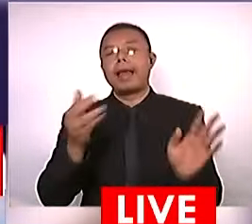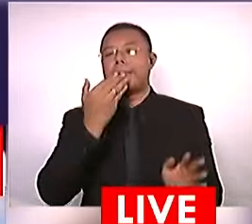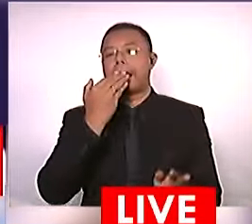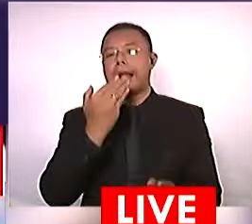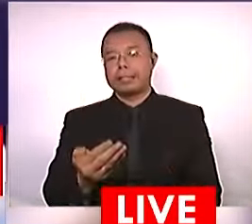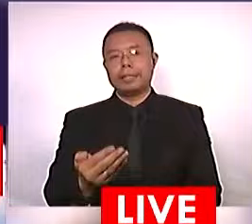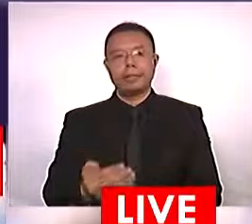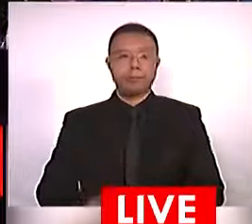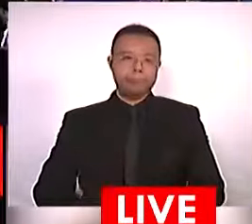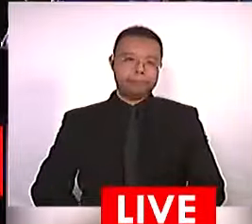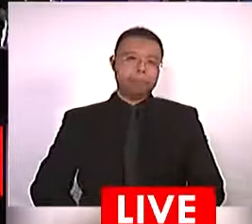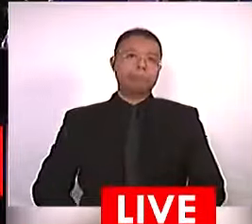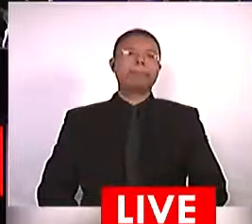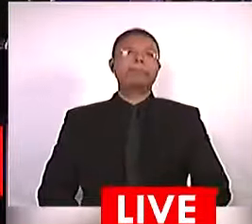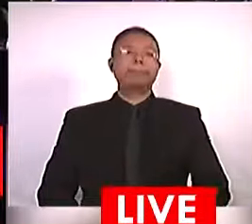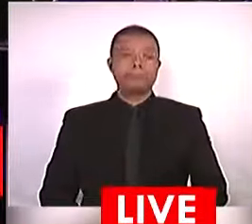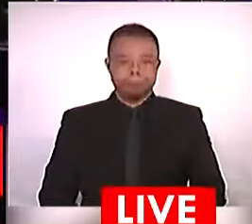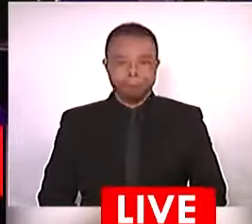terima